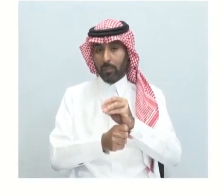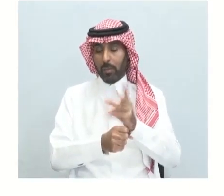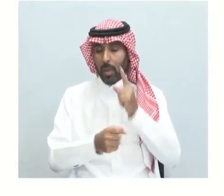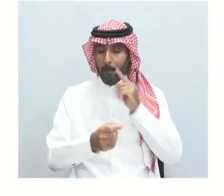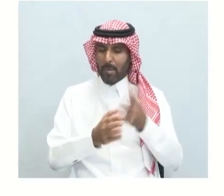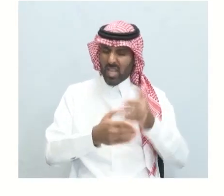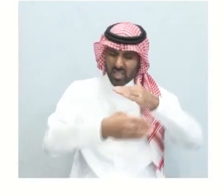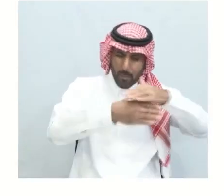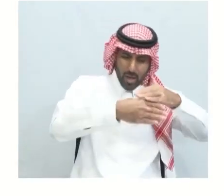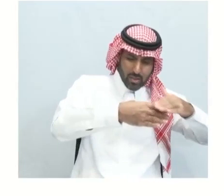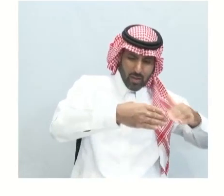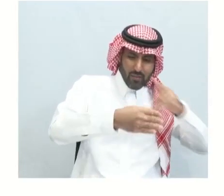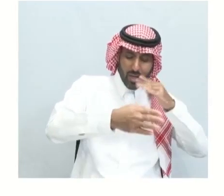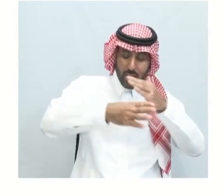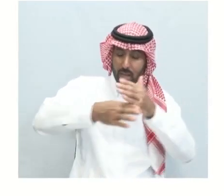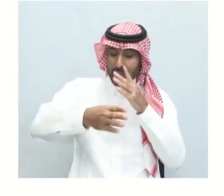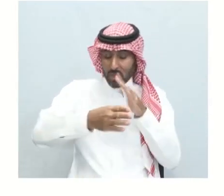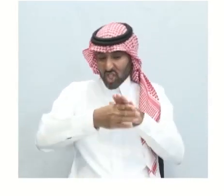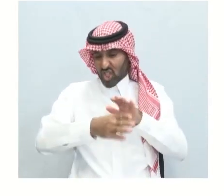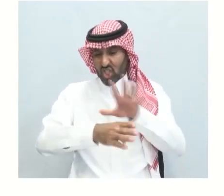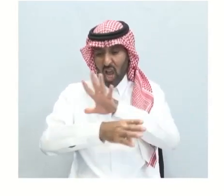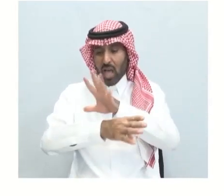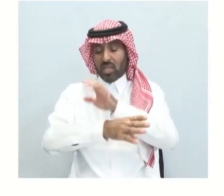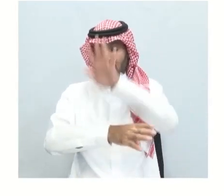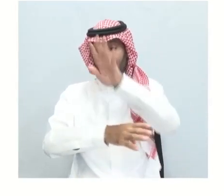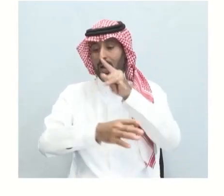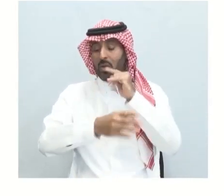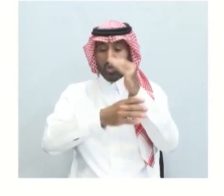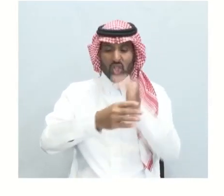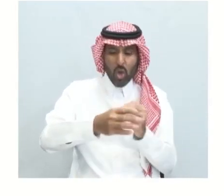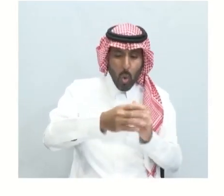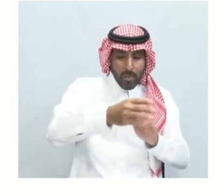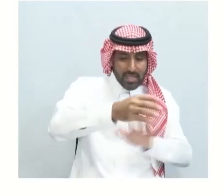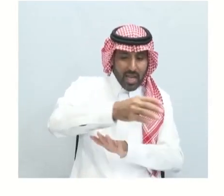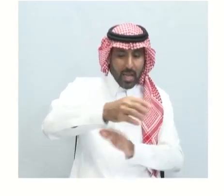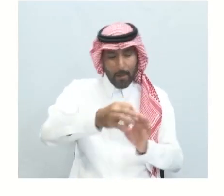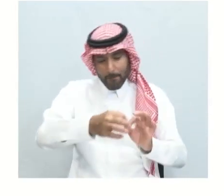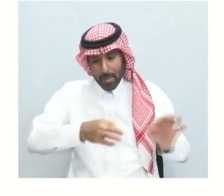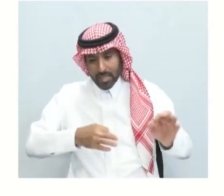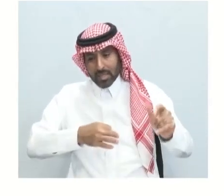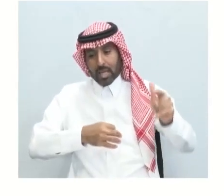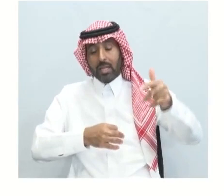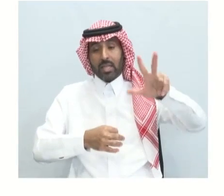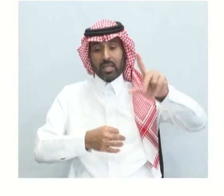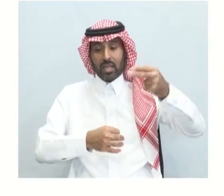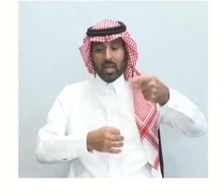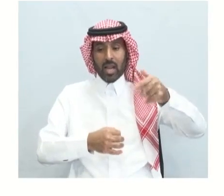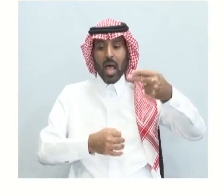ميل الطبقات صخور الرف العربي باتجاه الشرق والشمال الشرقي والجنوب الشرقي اي بعيدا عن الدرء